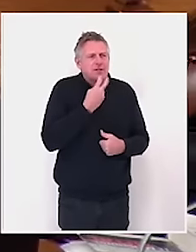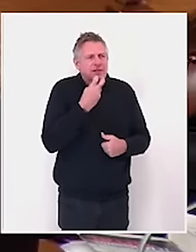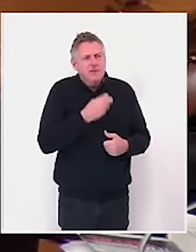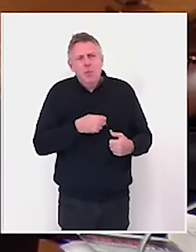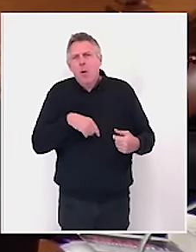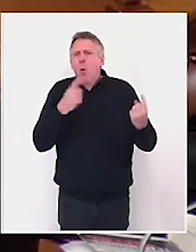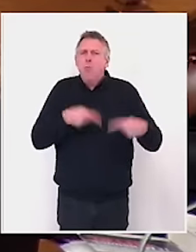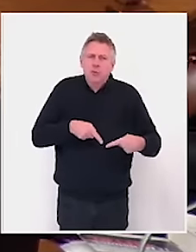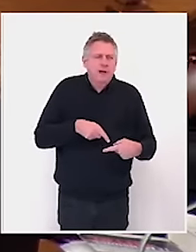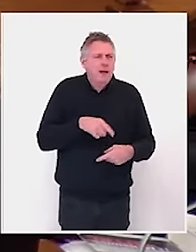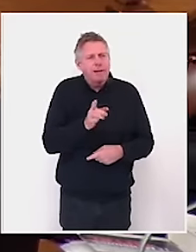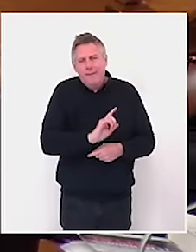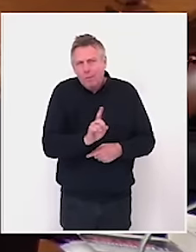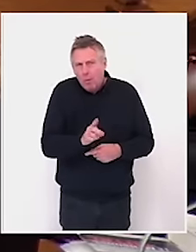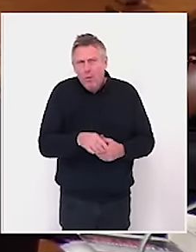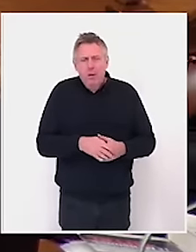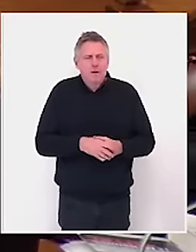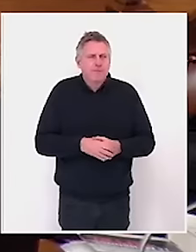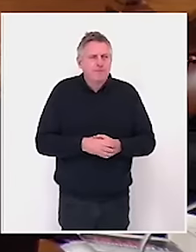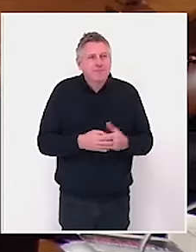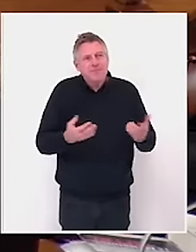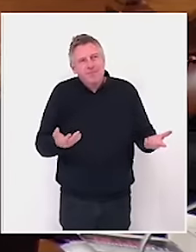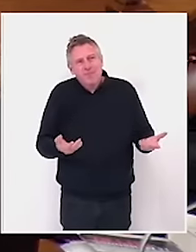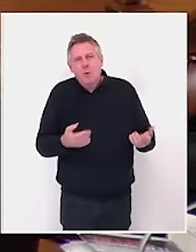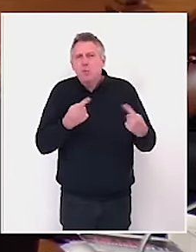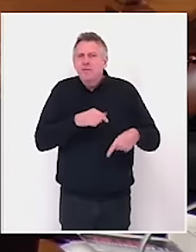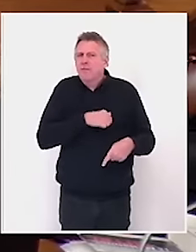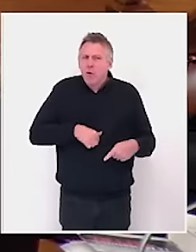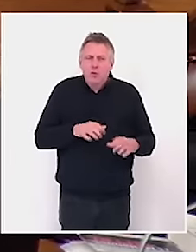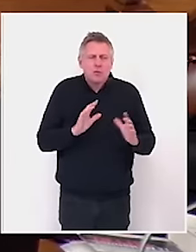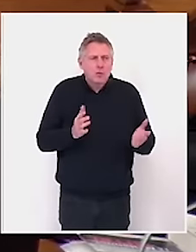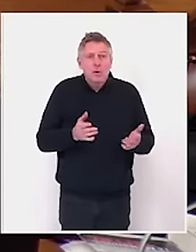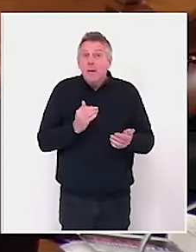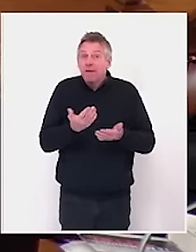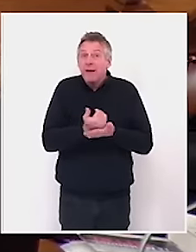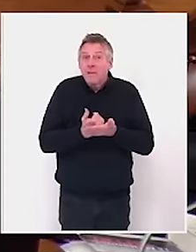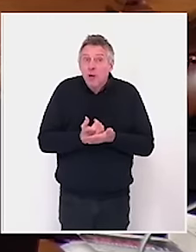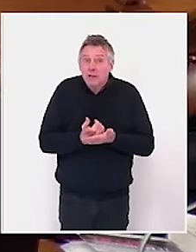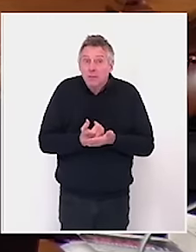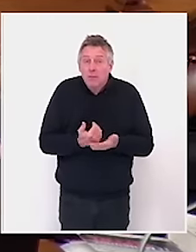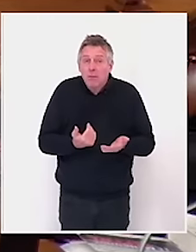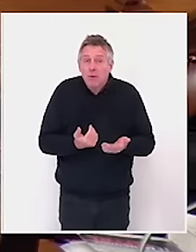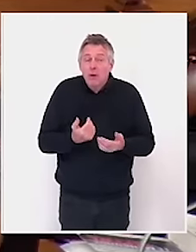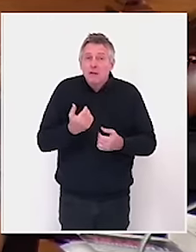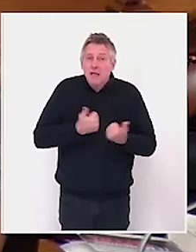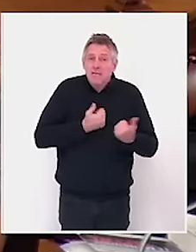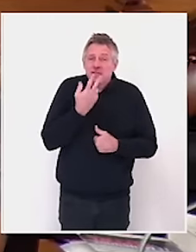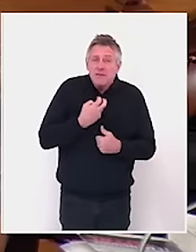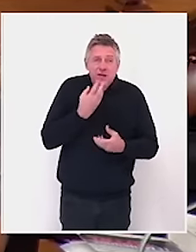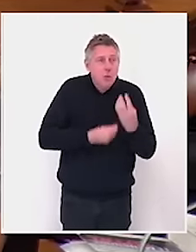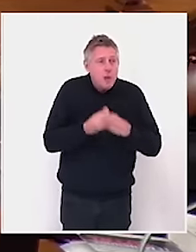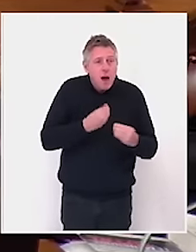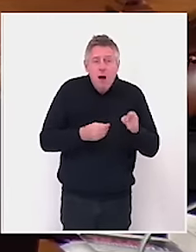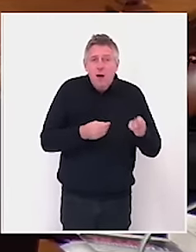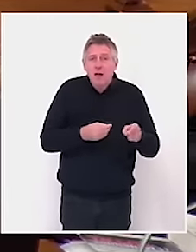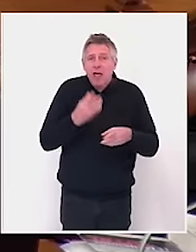opposé fondamentalement à ça, mais c'est surtout qu'en fait, c'est la question de la rémunération. Enfin, que ce soit le service civique